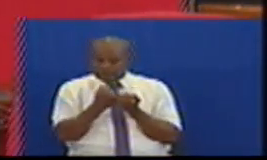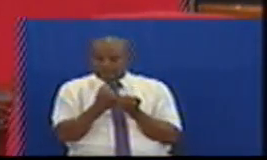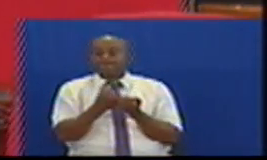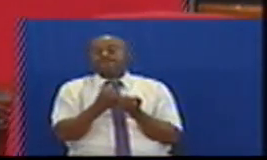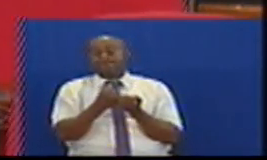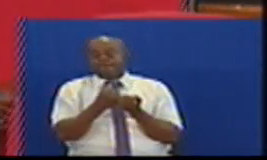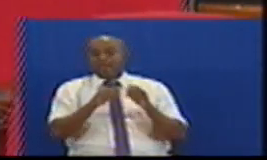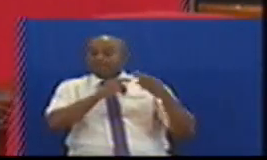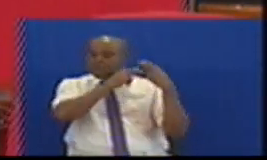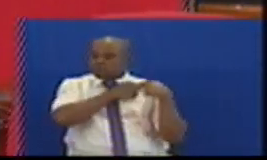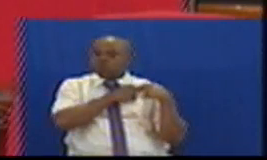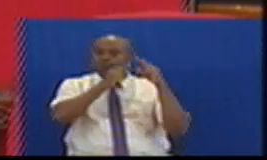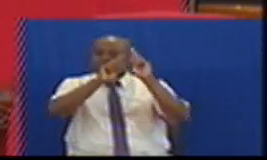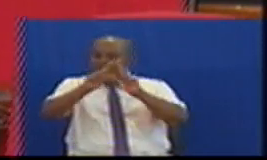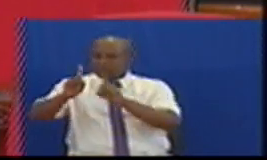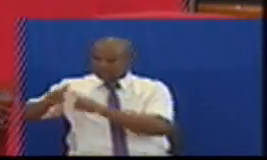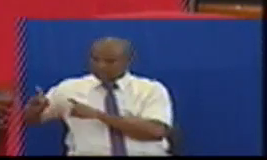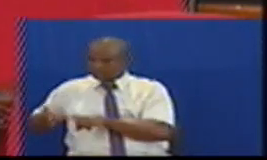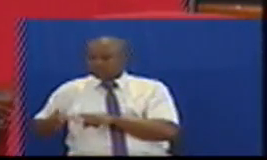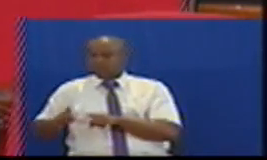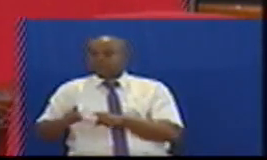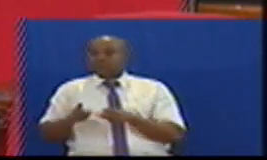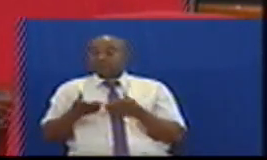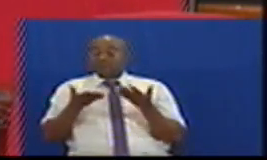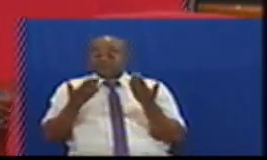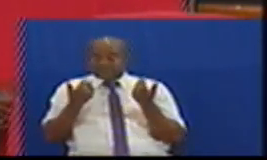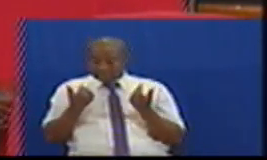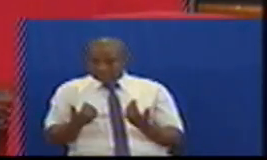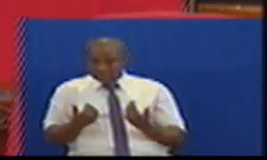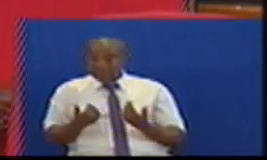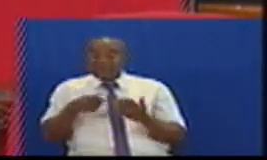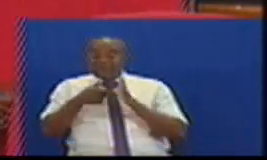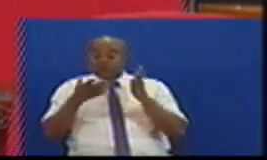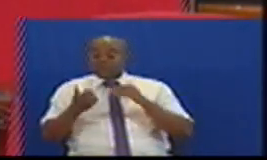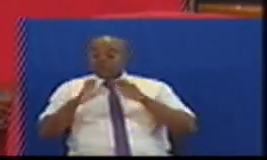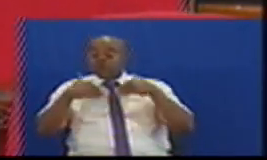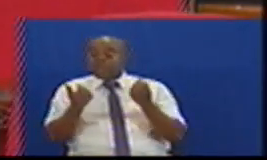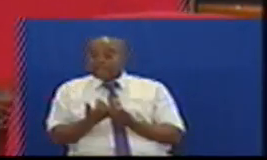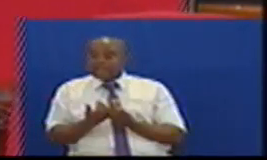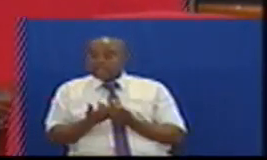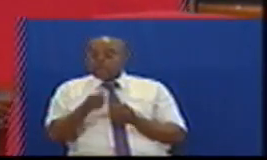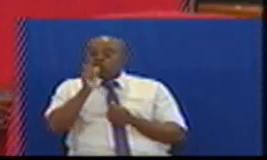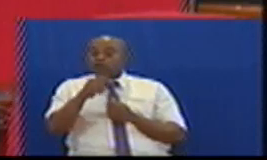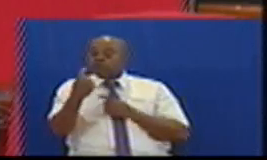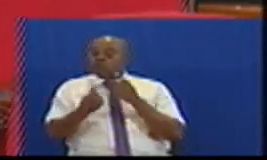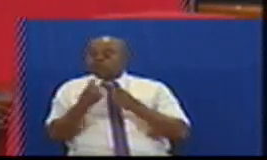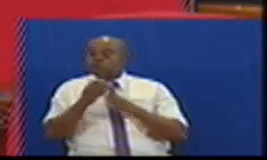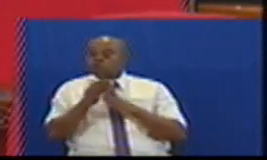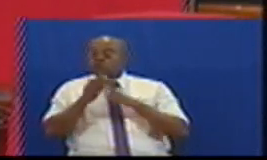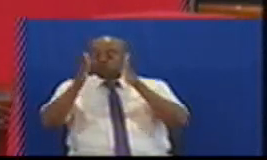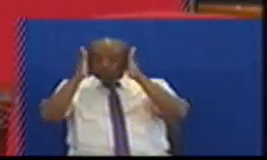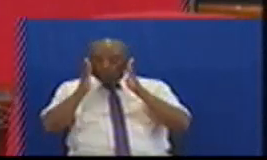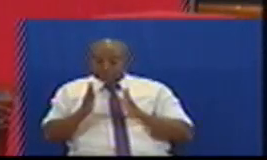mbalimbali. Na moja ya mambo ambayo yamekuwa kizungumzwa sana duniani ni kuheshimu ama kutii